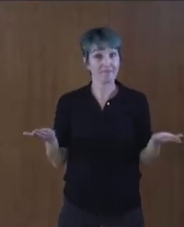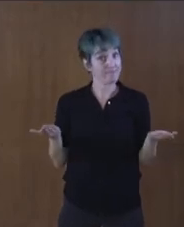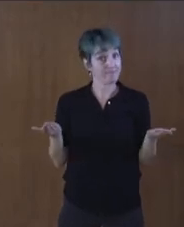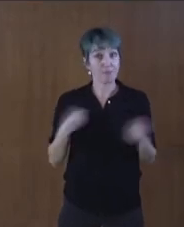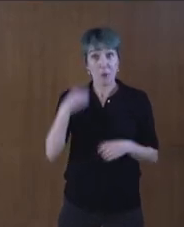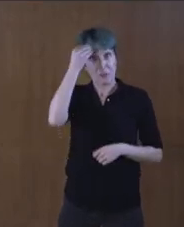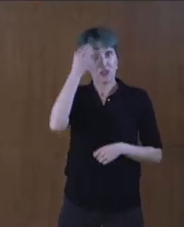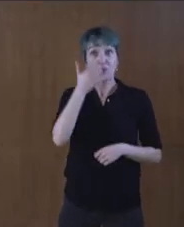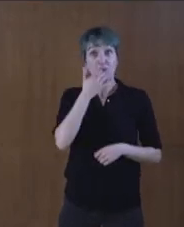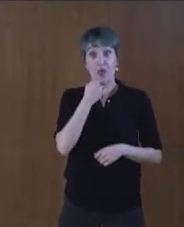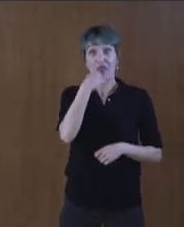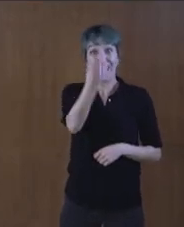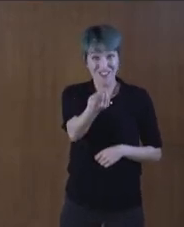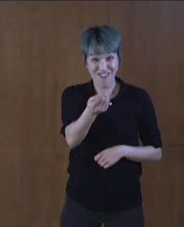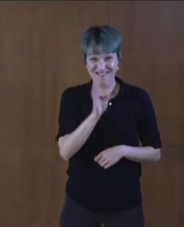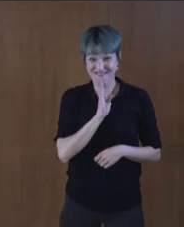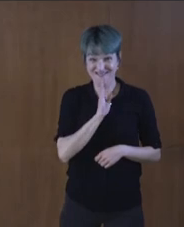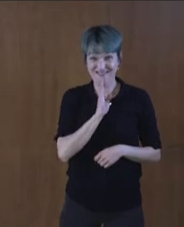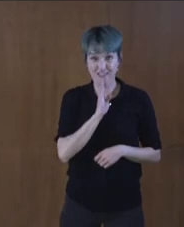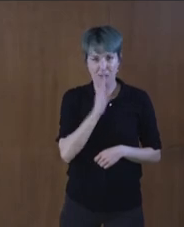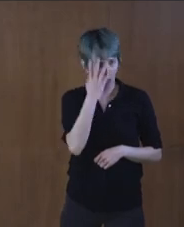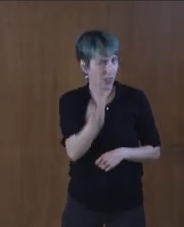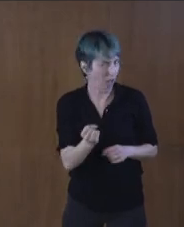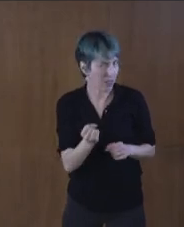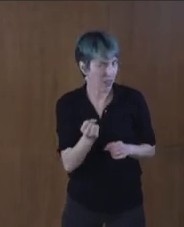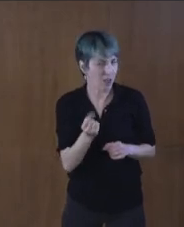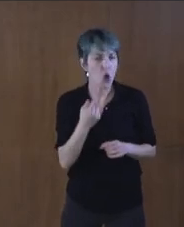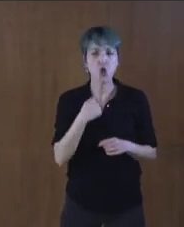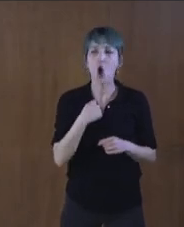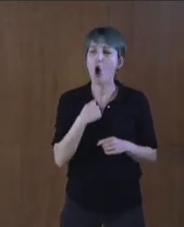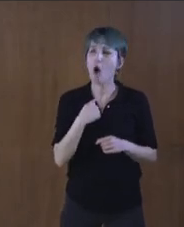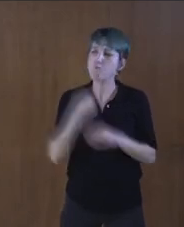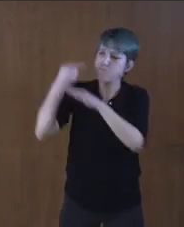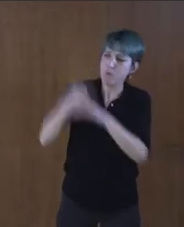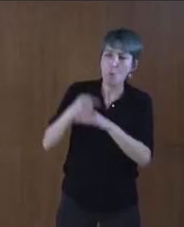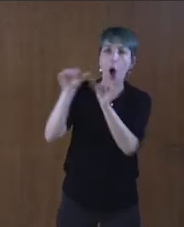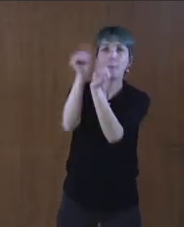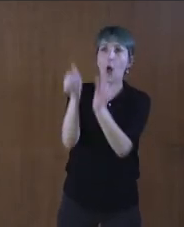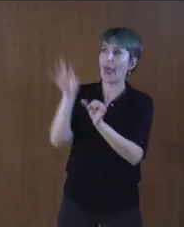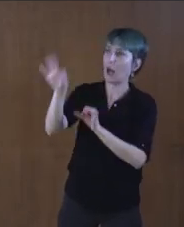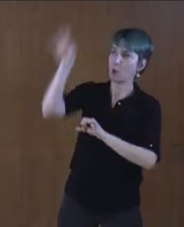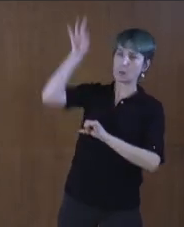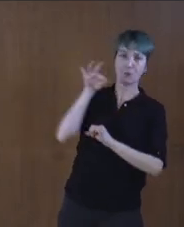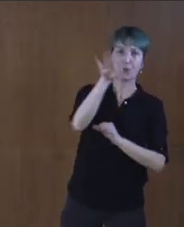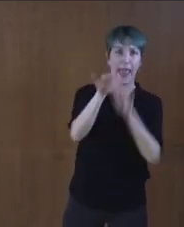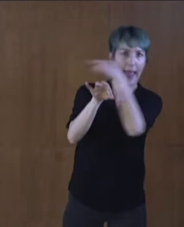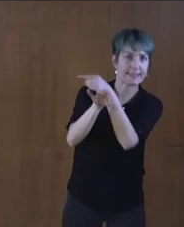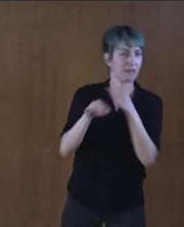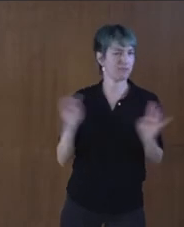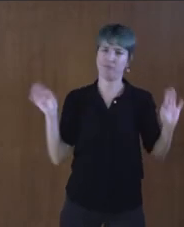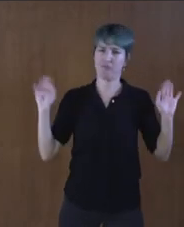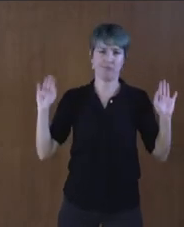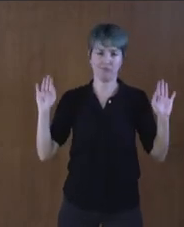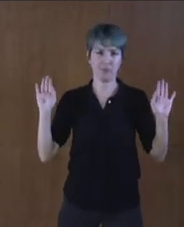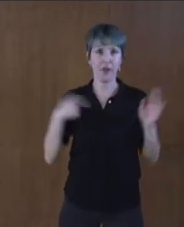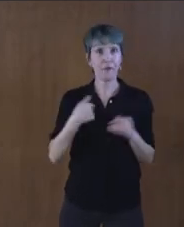Suposo que quan dic això s'entén que no prejutjo cap model. El finançament